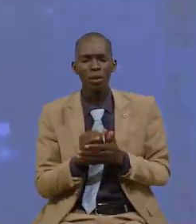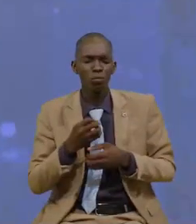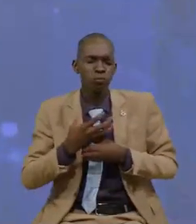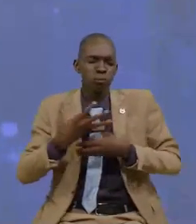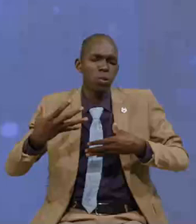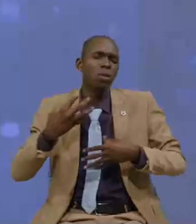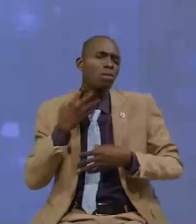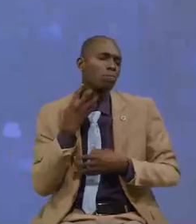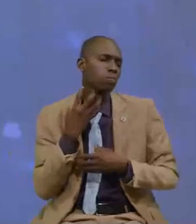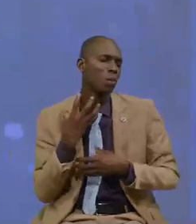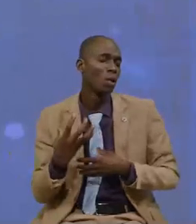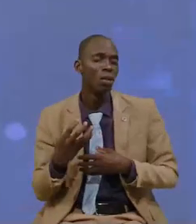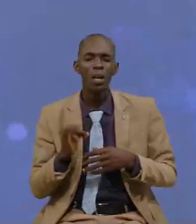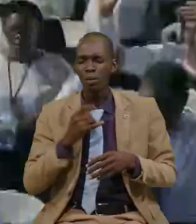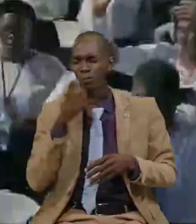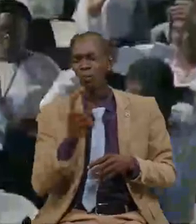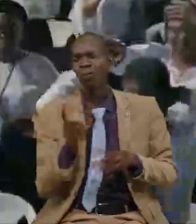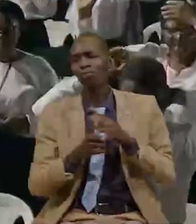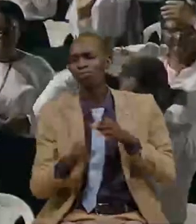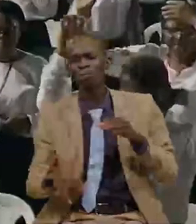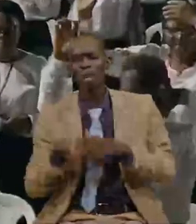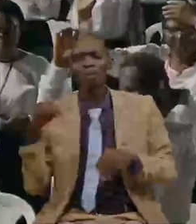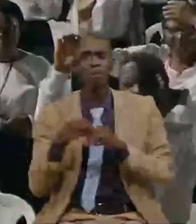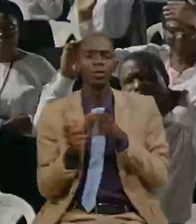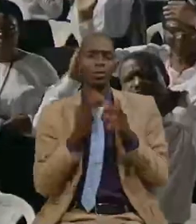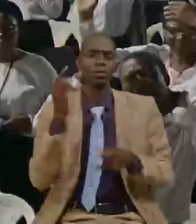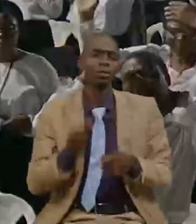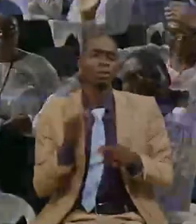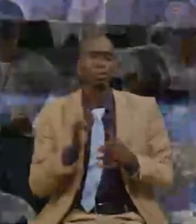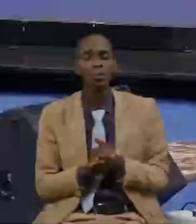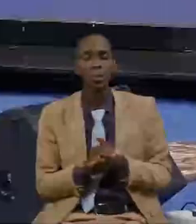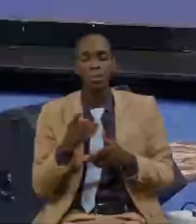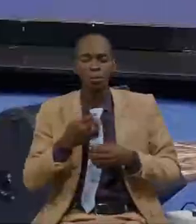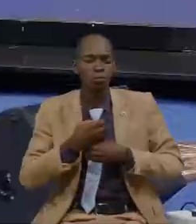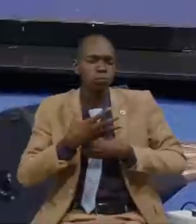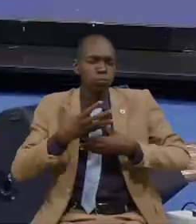Le goitre, je te commande, disparaît là au nom de Jésus-Christ.